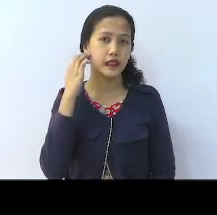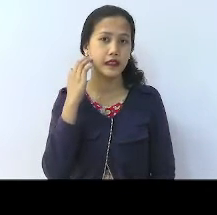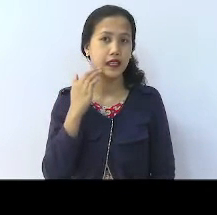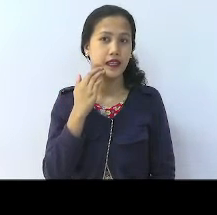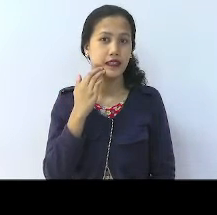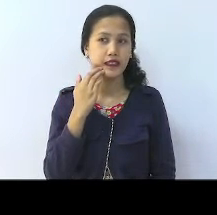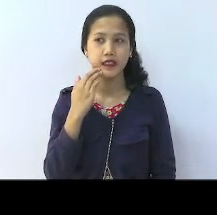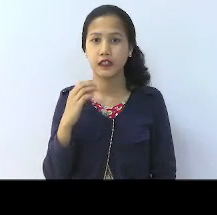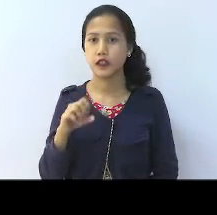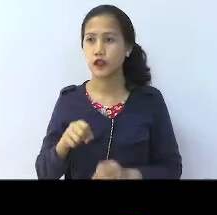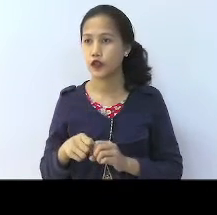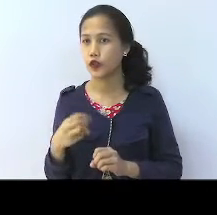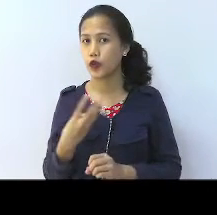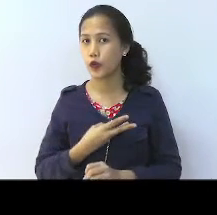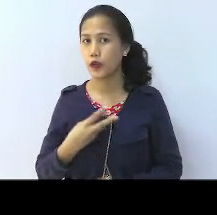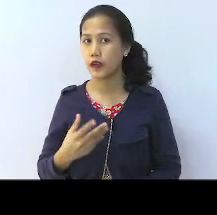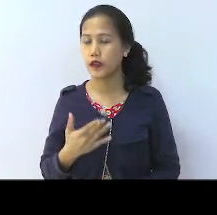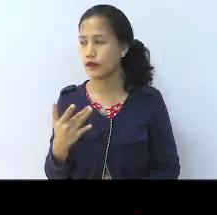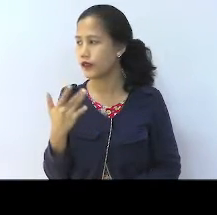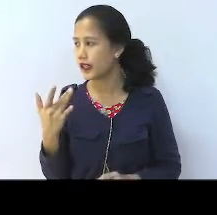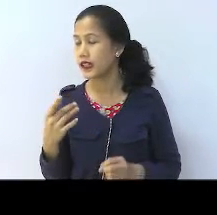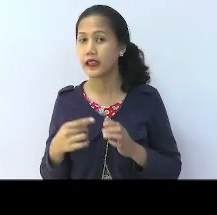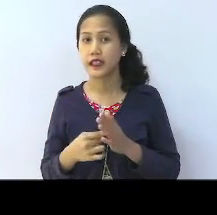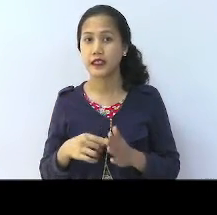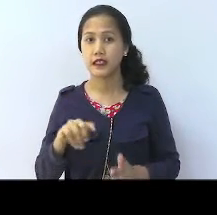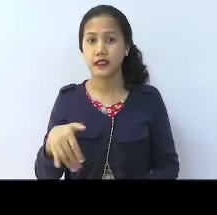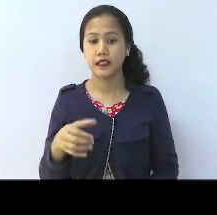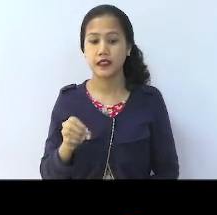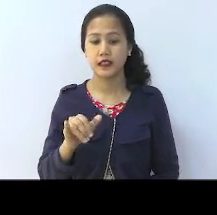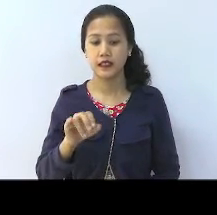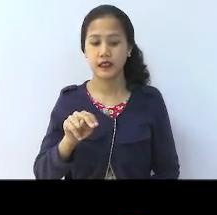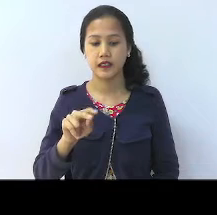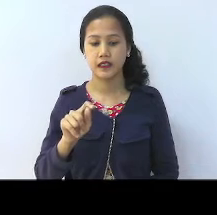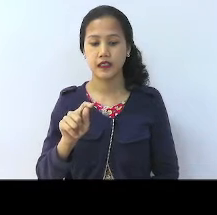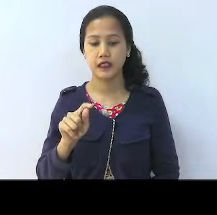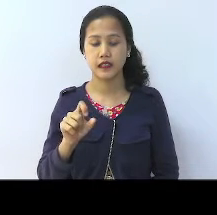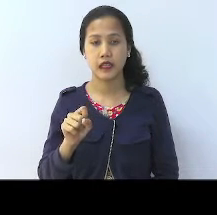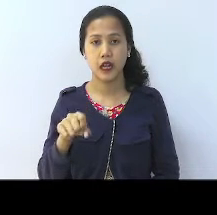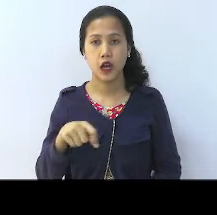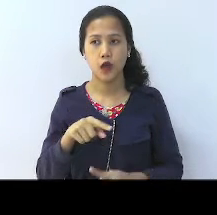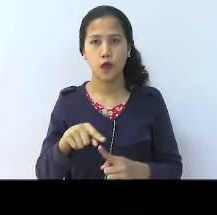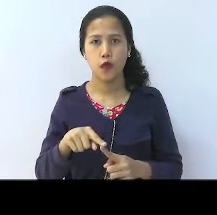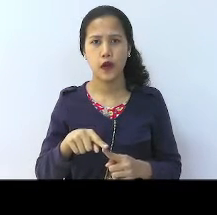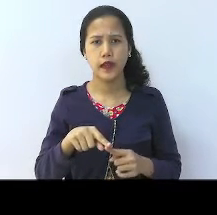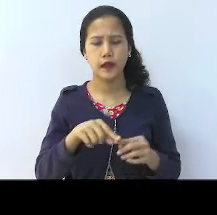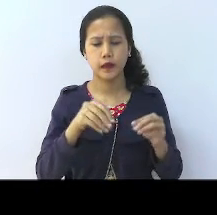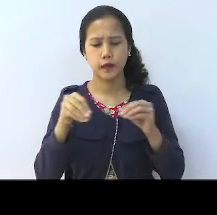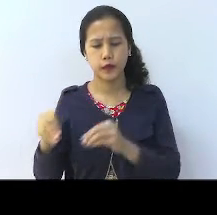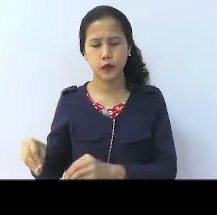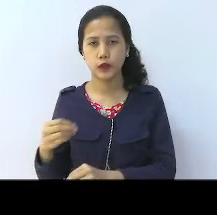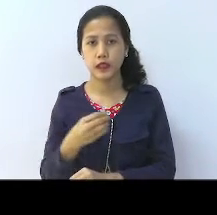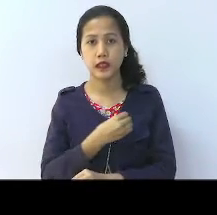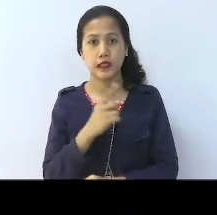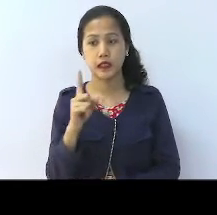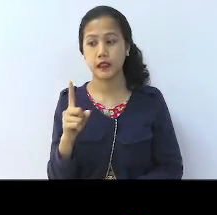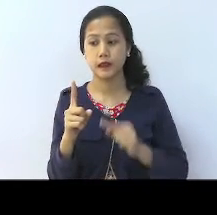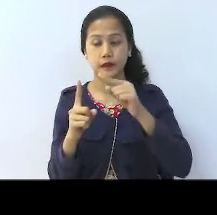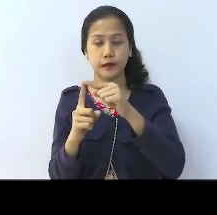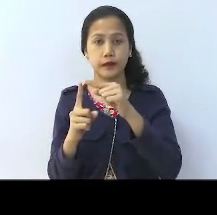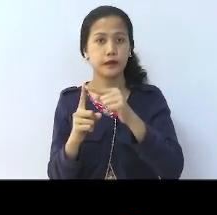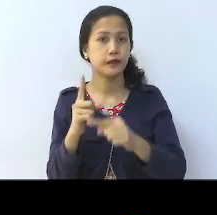Yan po yung ating temporomandibular joint na makakapa natin sa magkabilang side